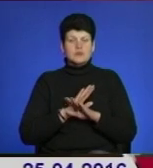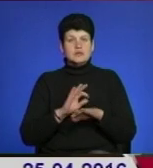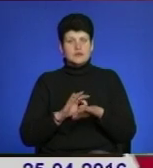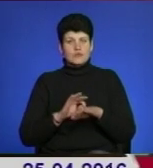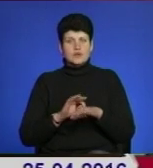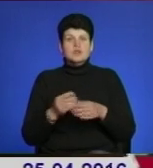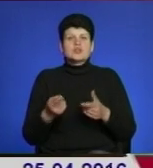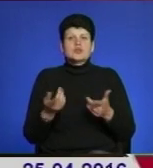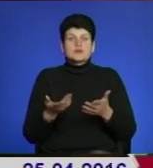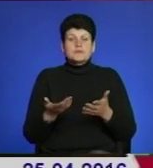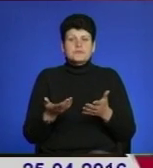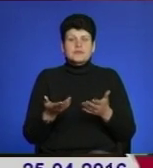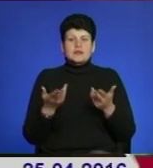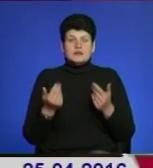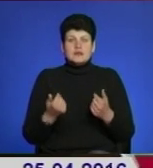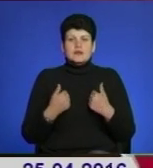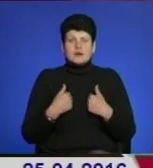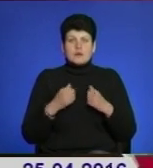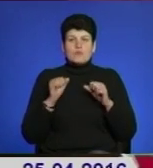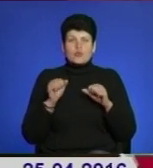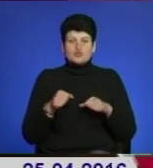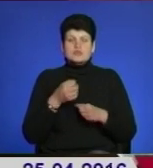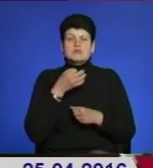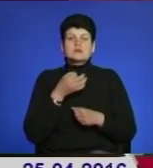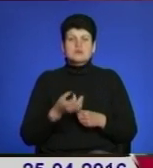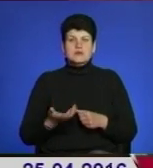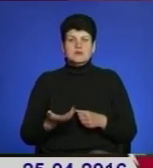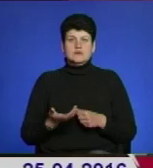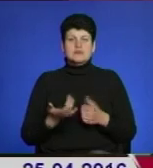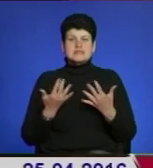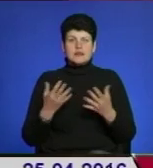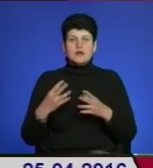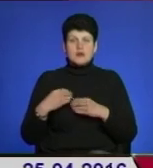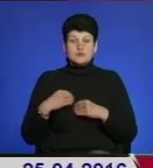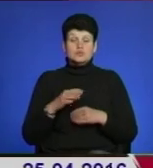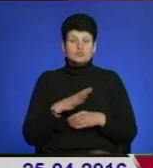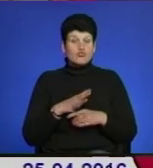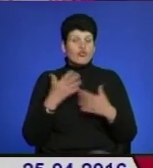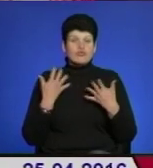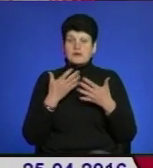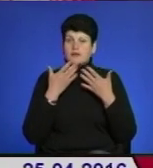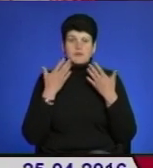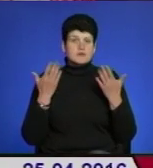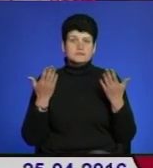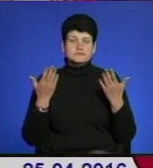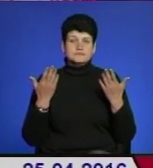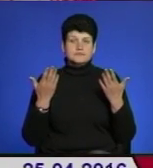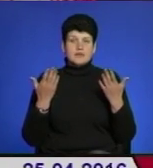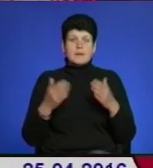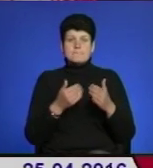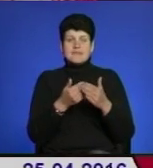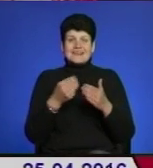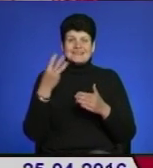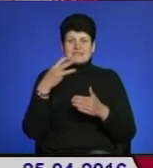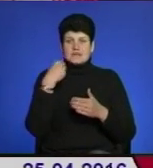Так. Так що я, що я можу сказати, з ким я був, їх уже немає. Напередодні 30-ї